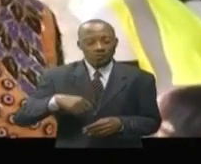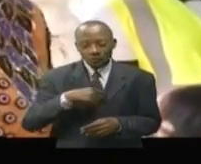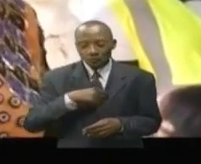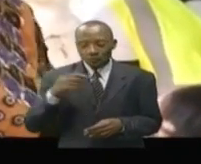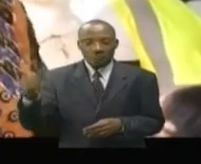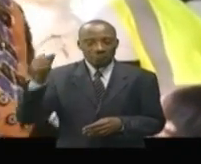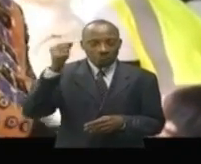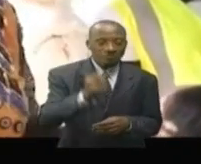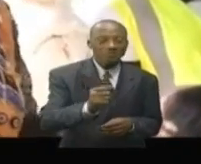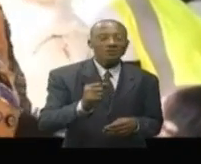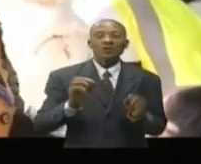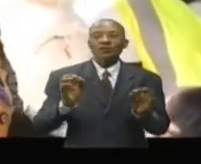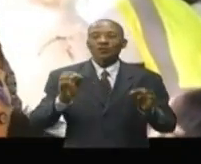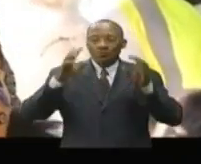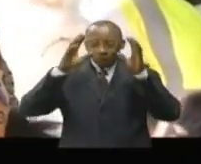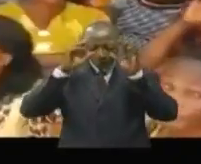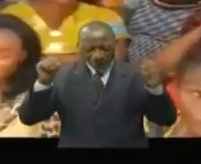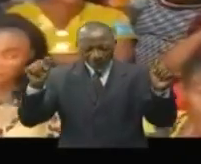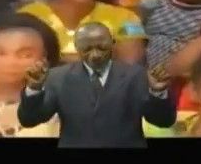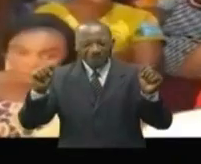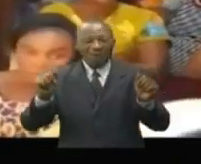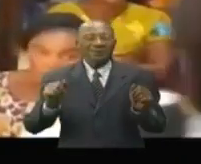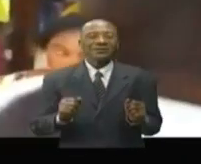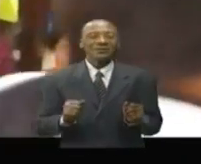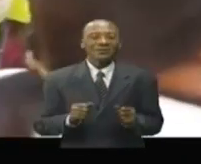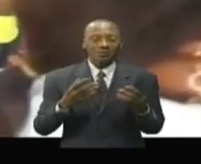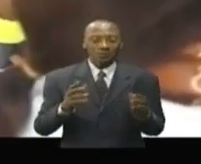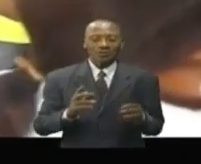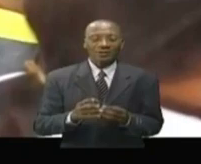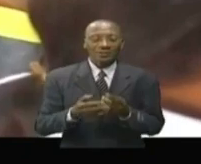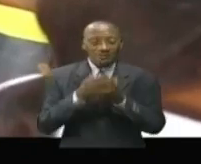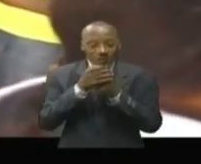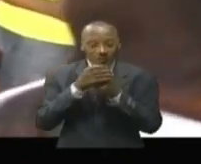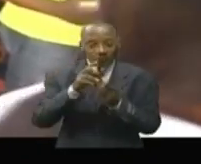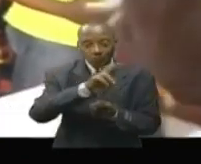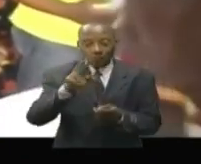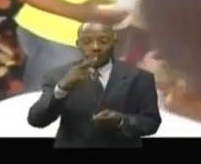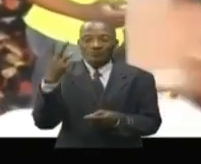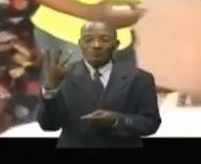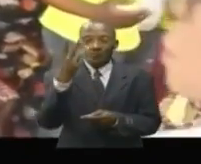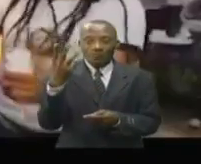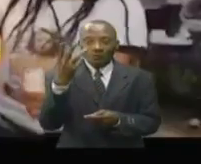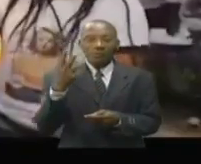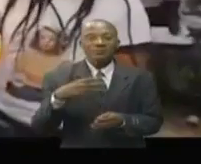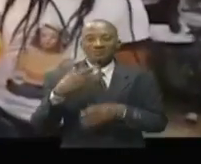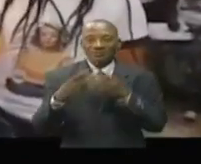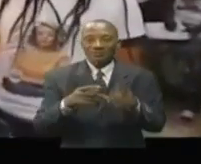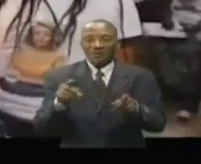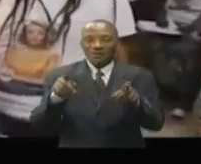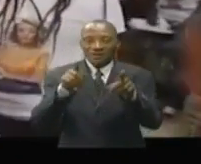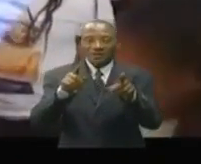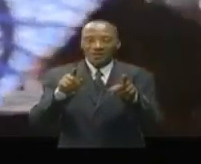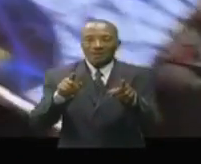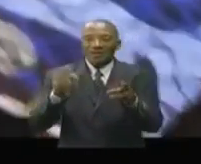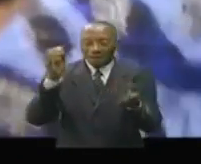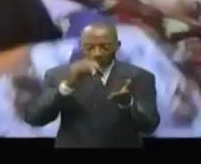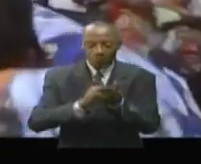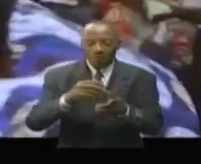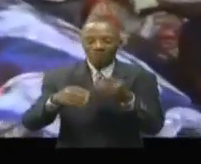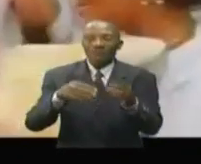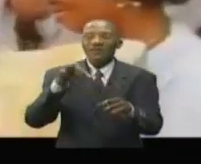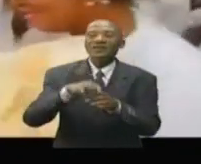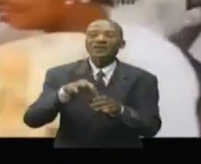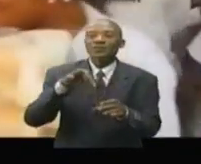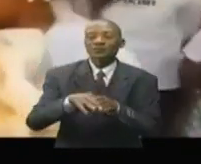bien élection en 2023. Dans cette salle remplie des hommes et de femmes, Cynthia Ntumba ne s'est pas amené mes